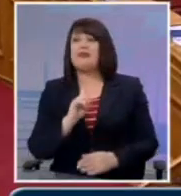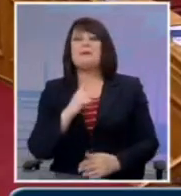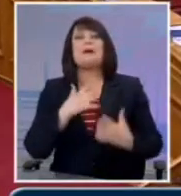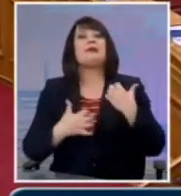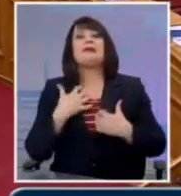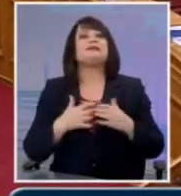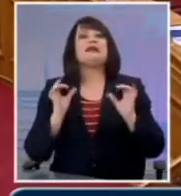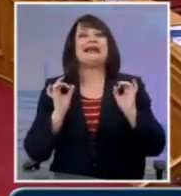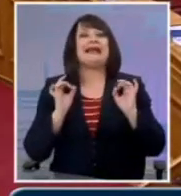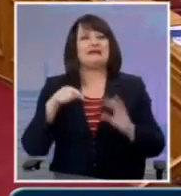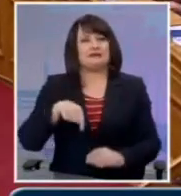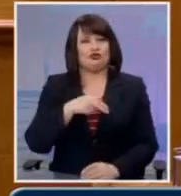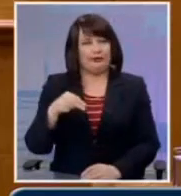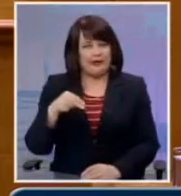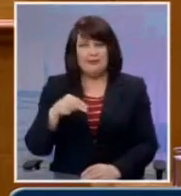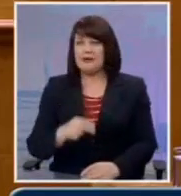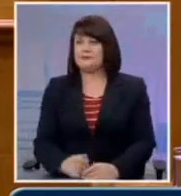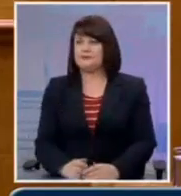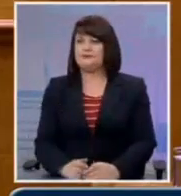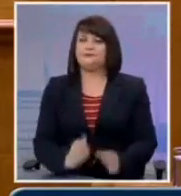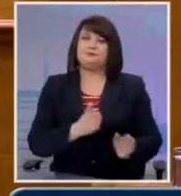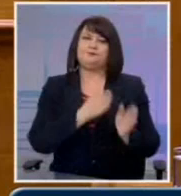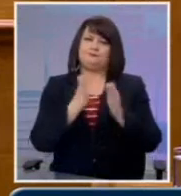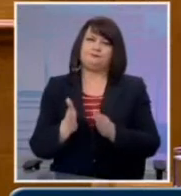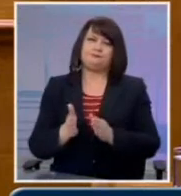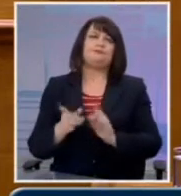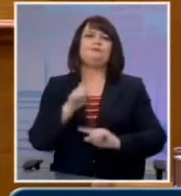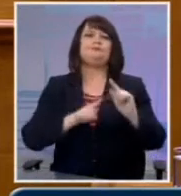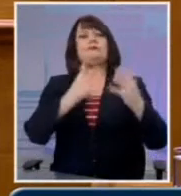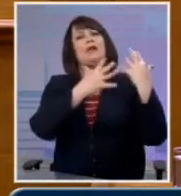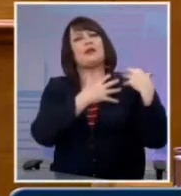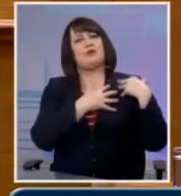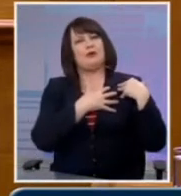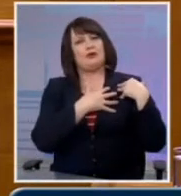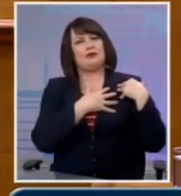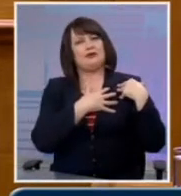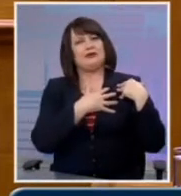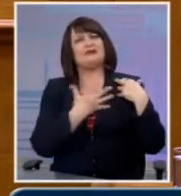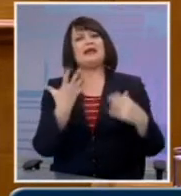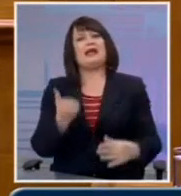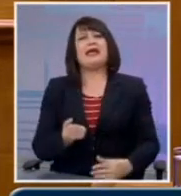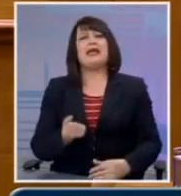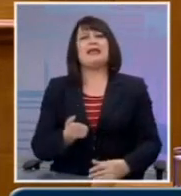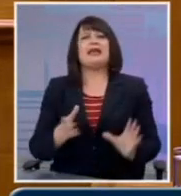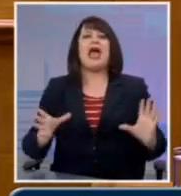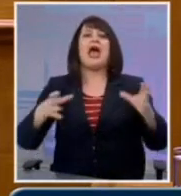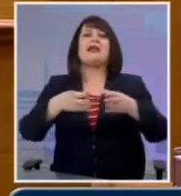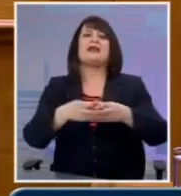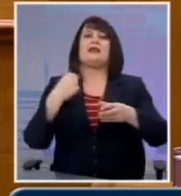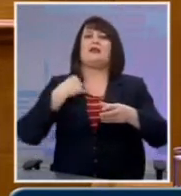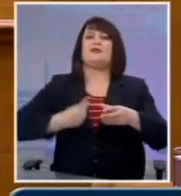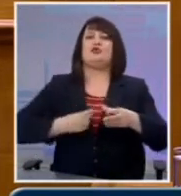ανησυχεί κανείς προς αυτή την κατεύθυνση, και απ' την άλλη ποιες αρμοδιότητες αναλαμβάνει η Δημόσια Αρχή Λιμένων για